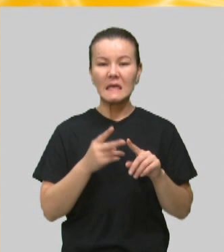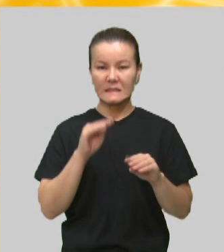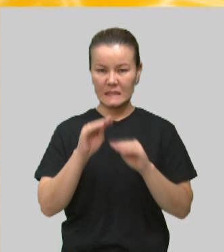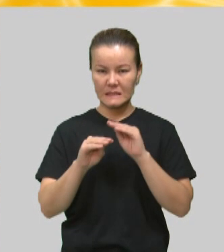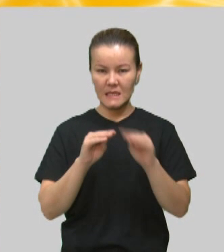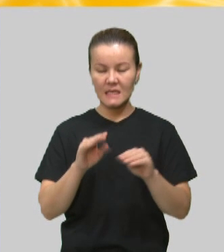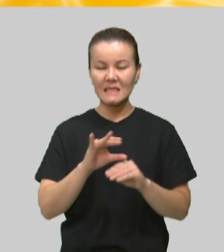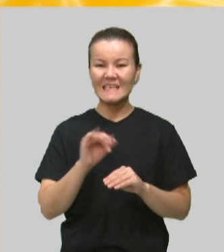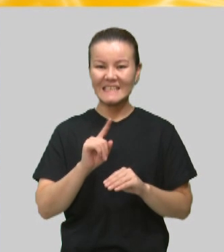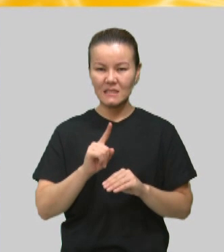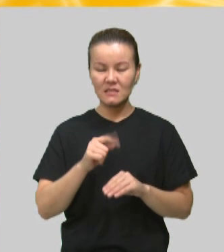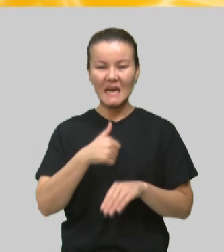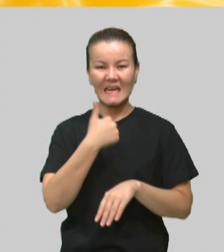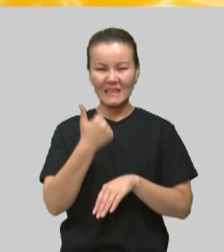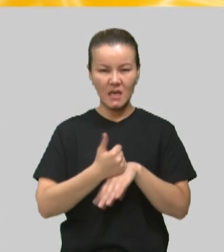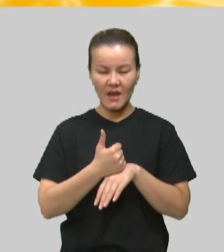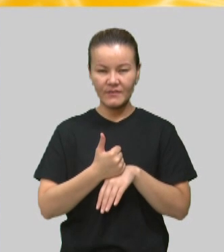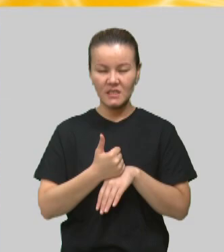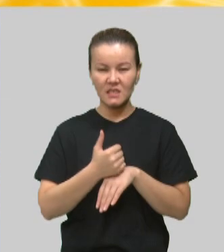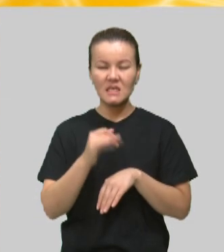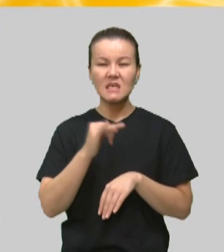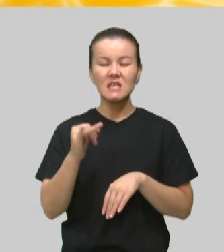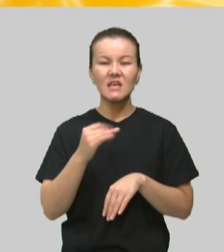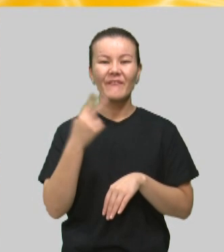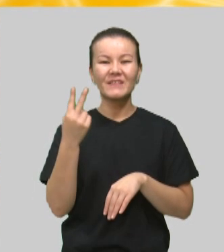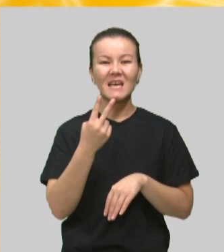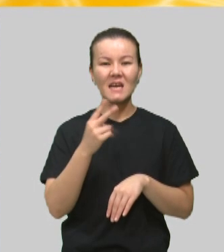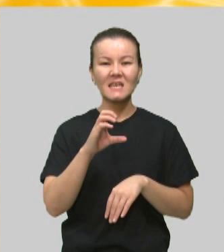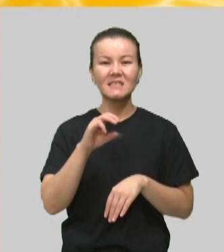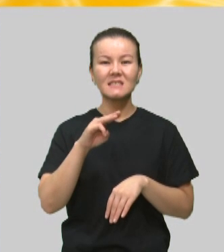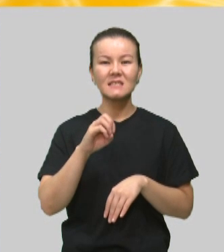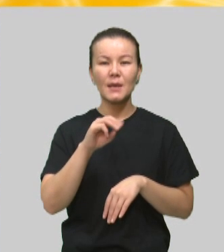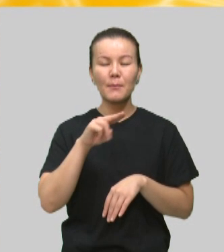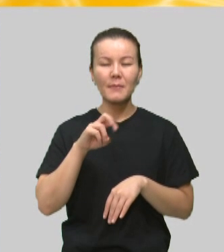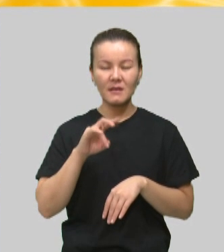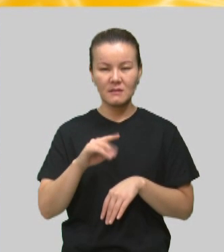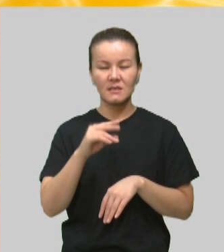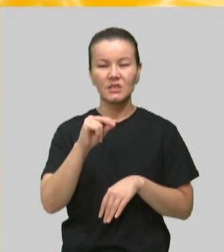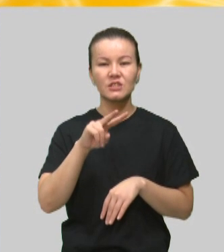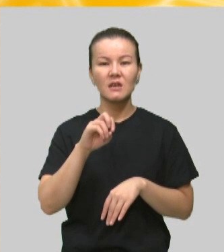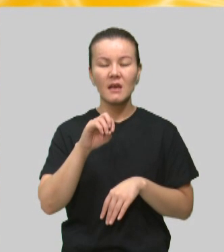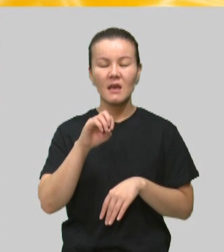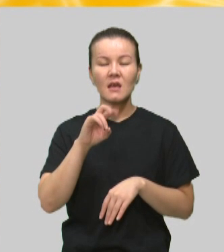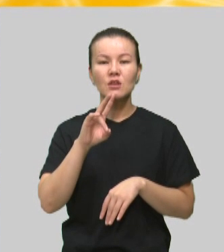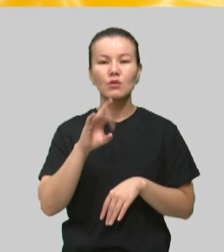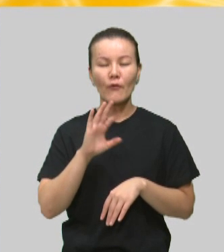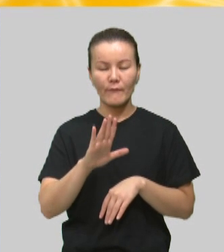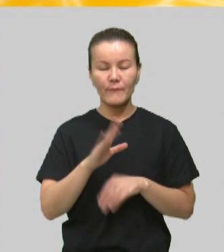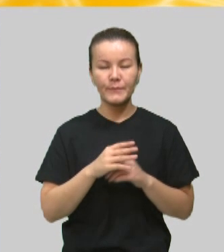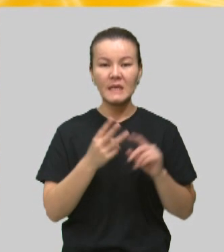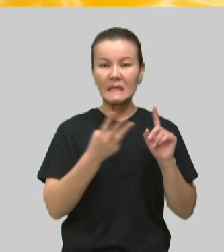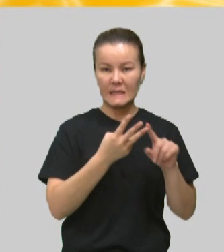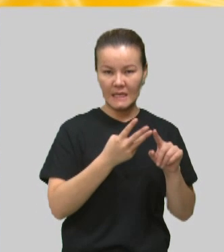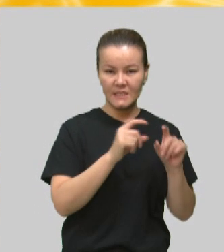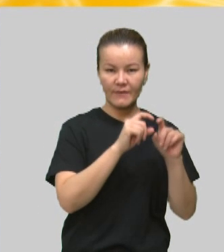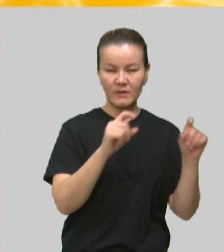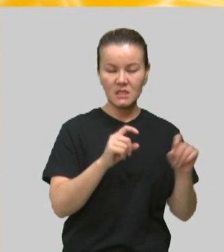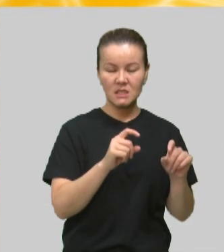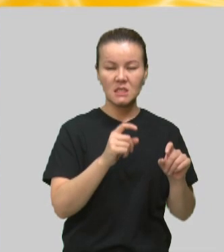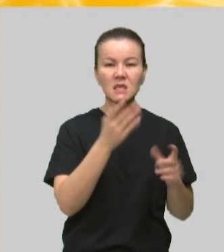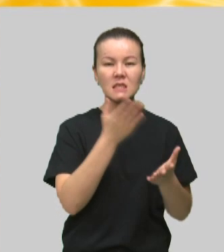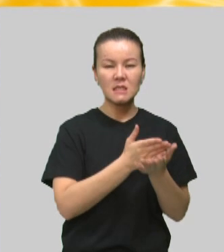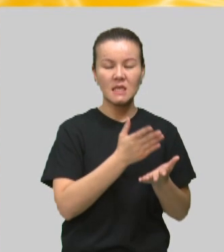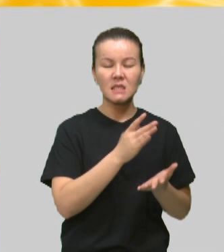Состоит из главных и второстепенных членов. Третье выражение